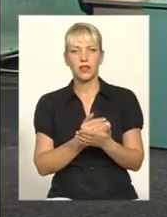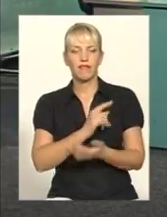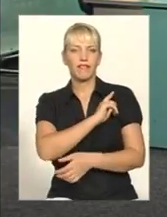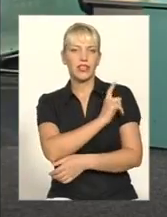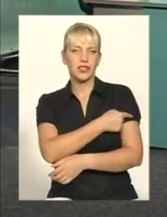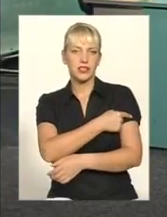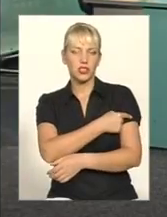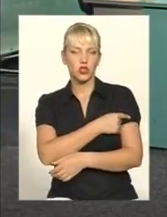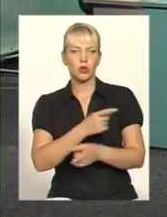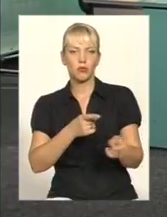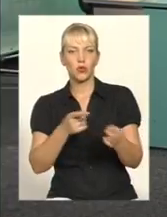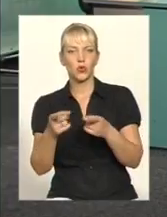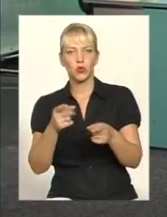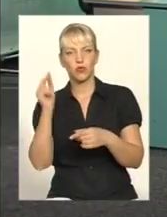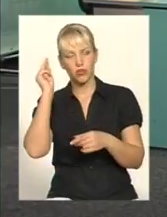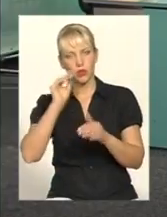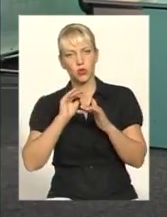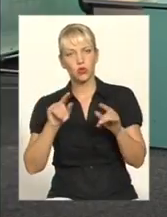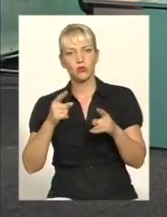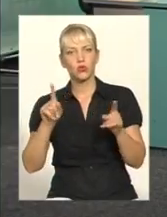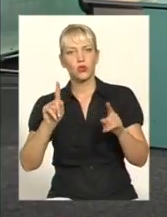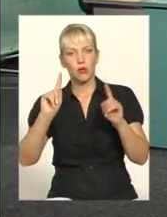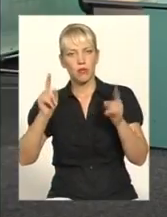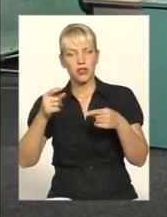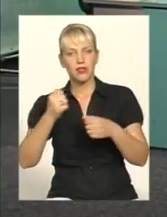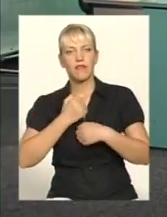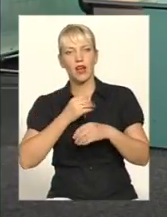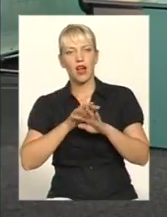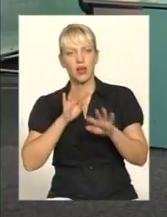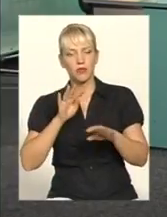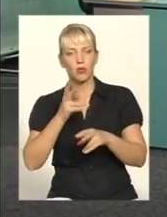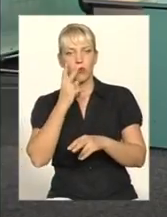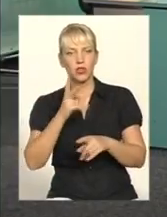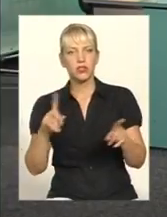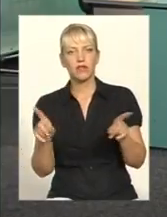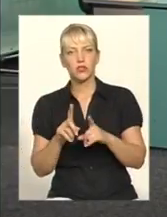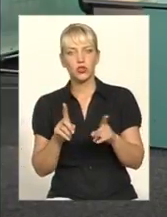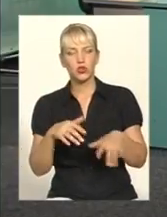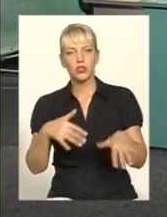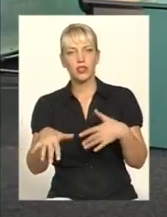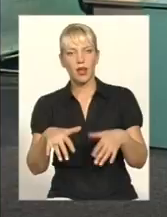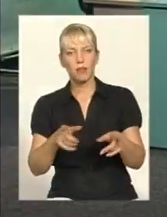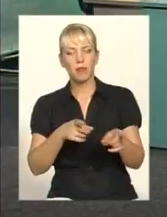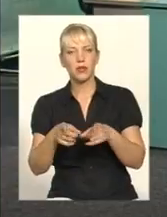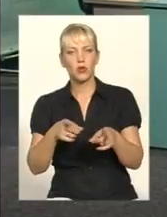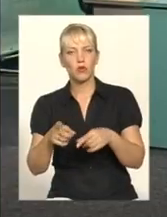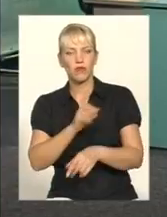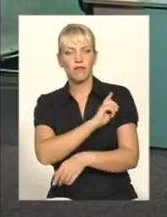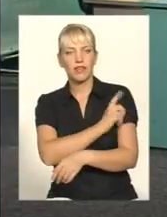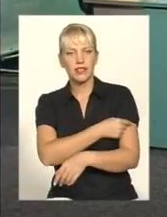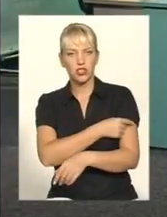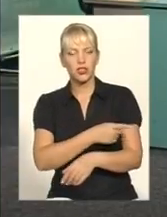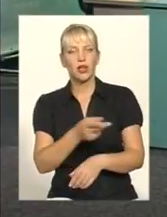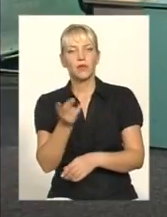учнів? Тому що призив в армію показав, що слаба підготовка фізична.